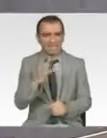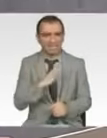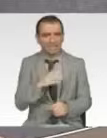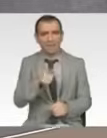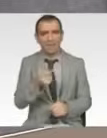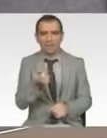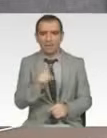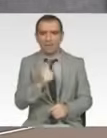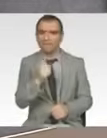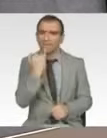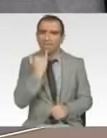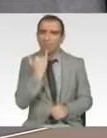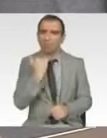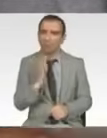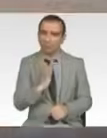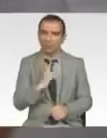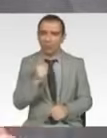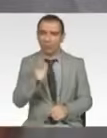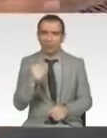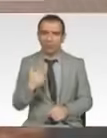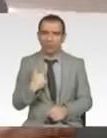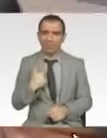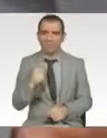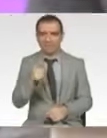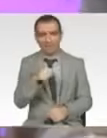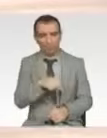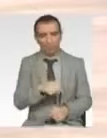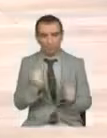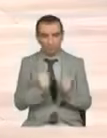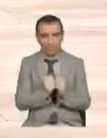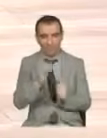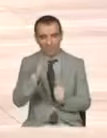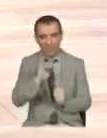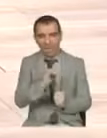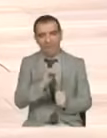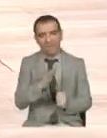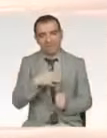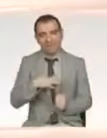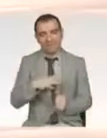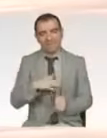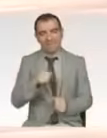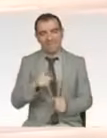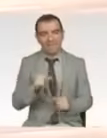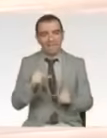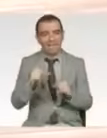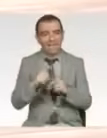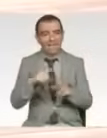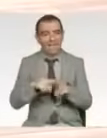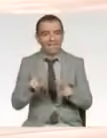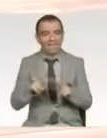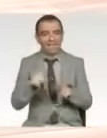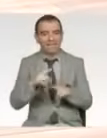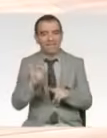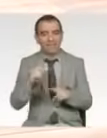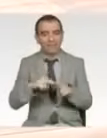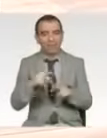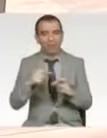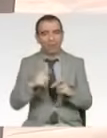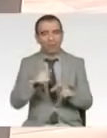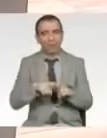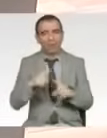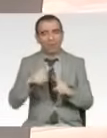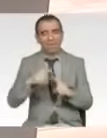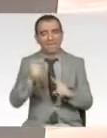edeceğiz. Bir konuğumuz daha var. Onu ben sen buradayken çağırmak istedim. Tamam. Demokratik Kongo'da dünyaya